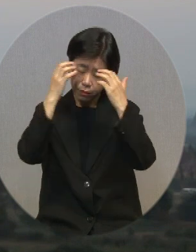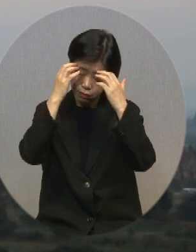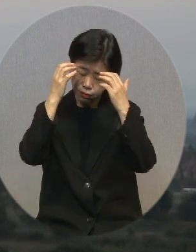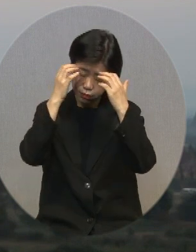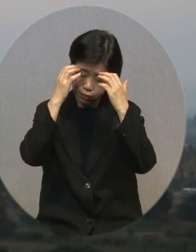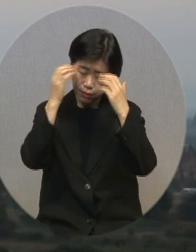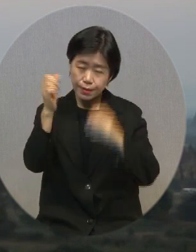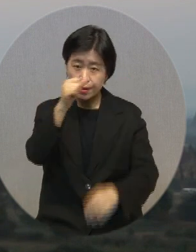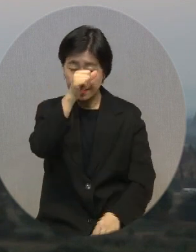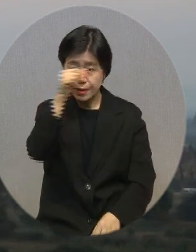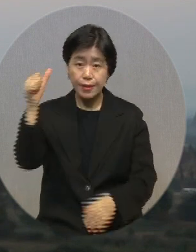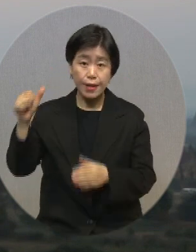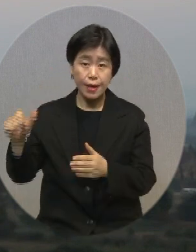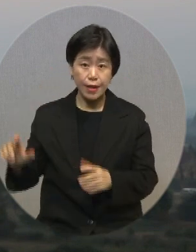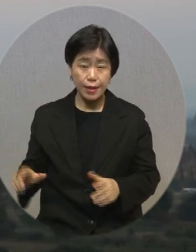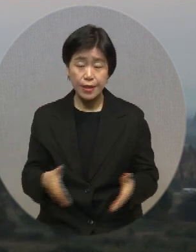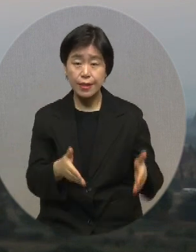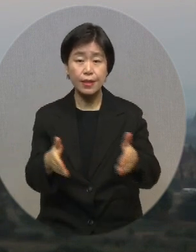고달픔은